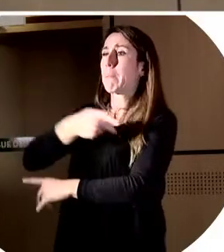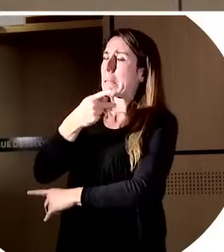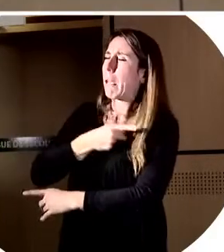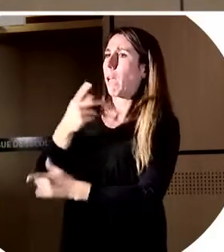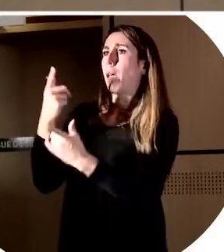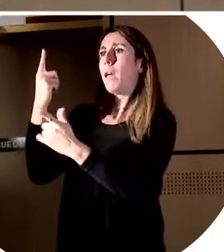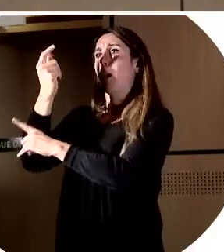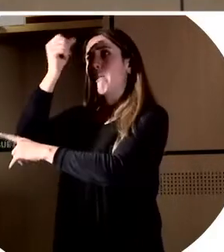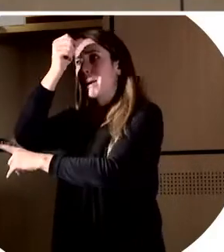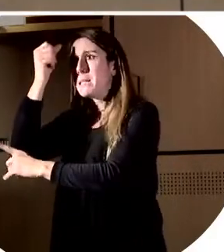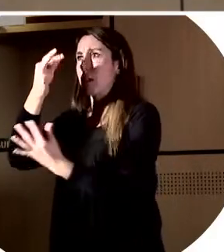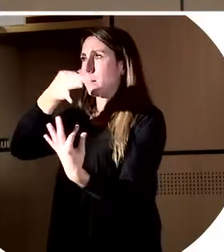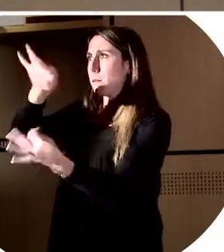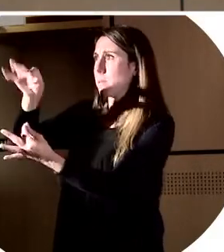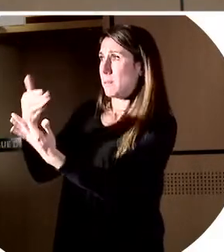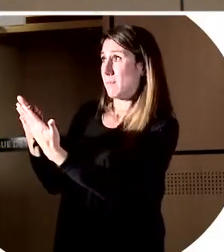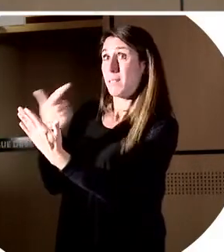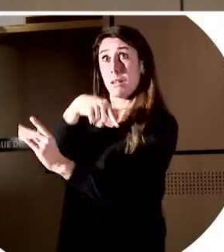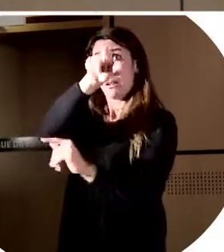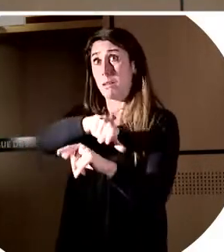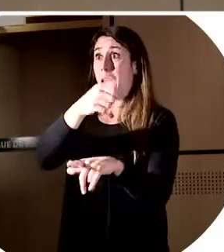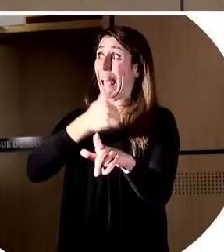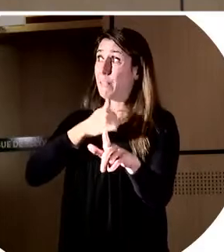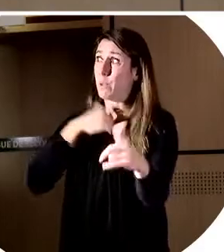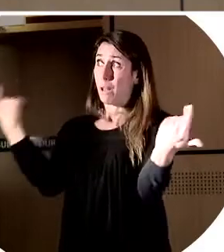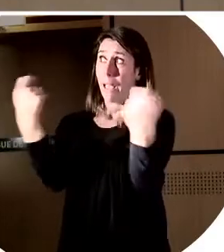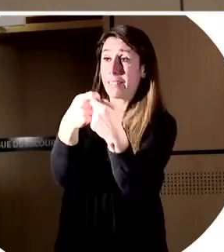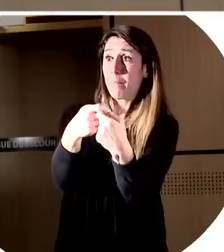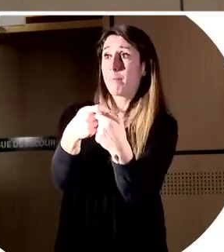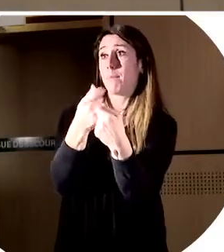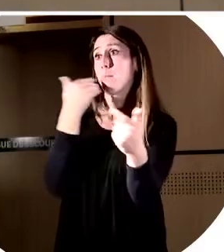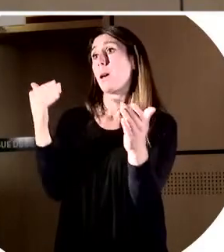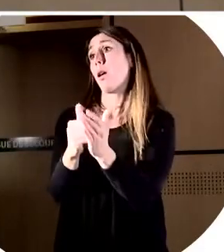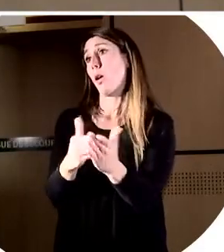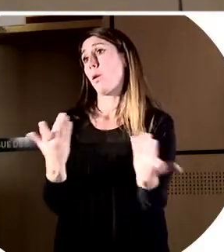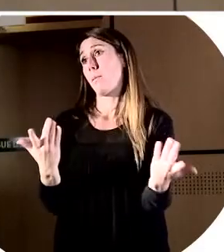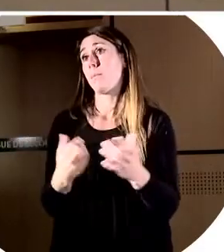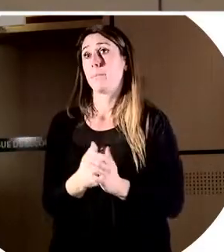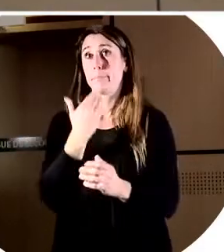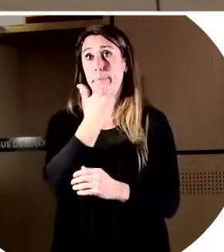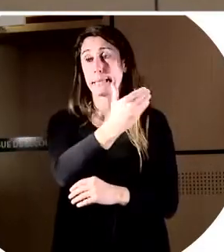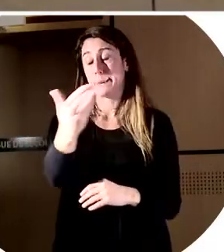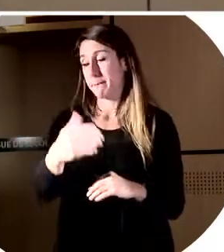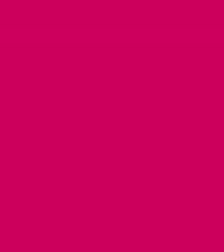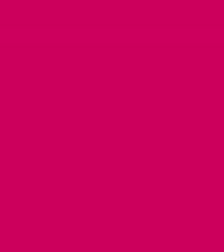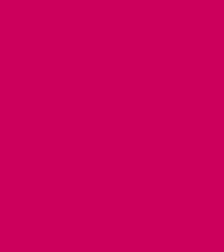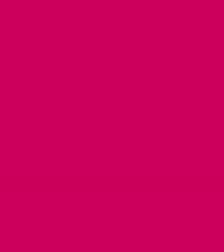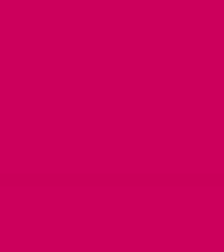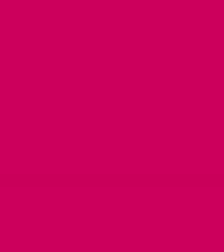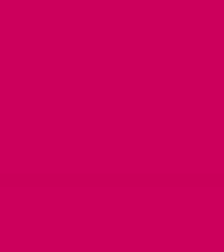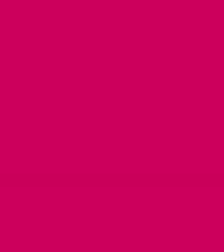développer des protocoles individualisés qui seront adaptés au mieux à chacun des patients. Je vous remercie.